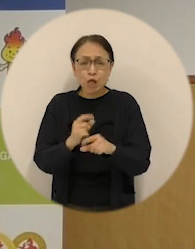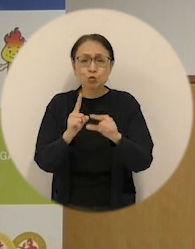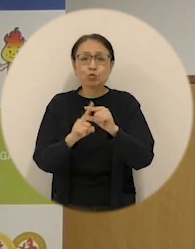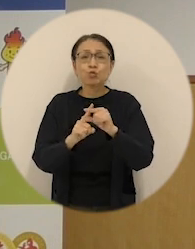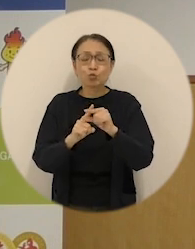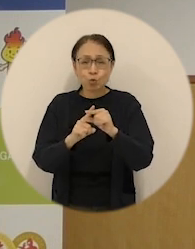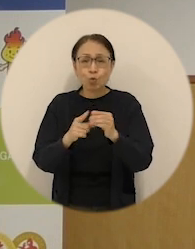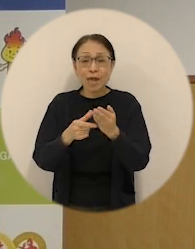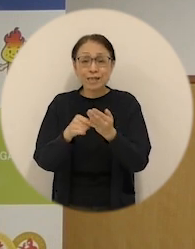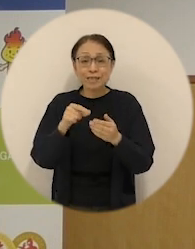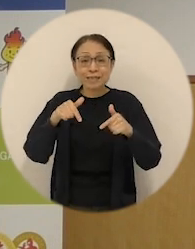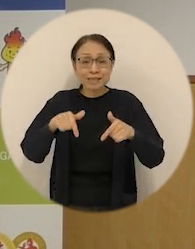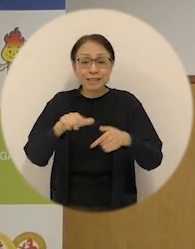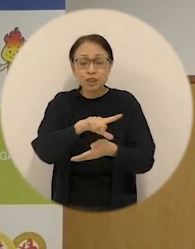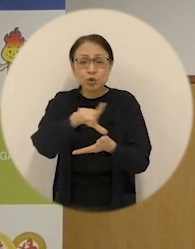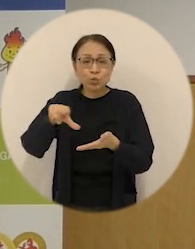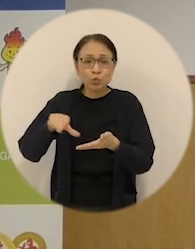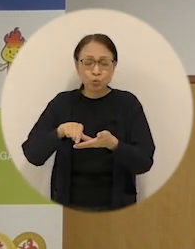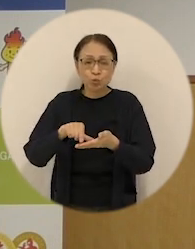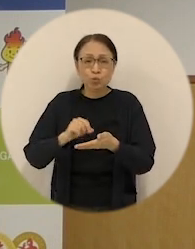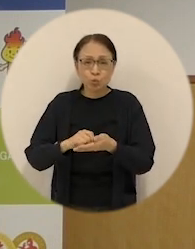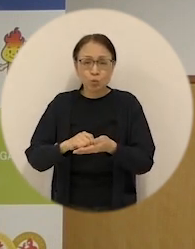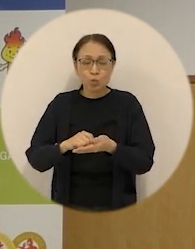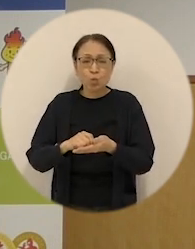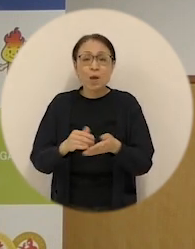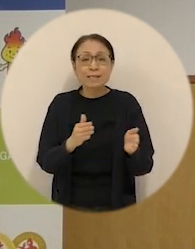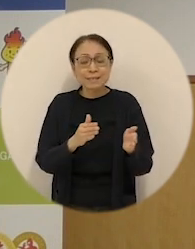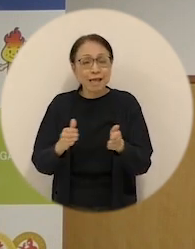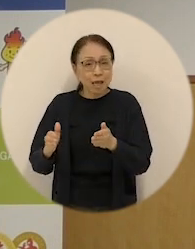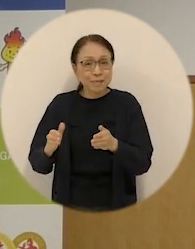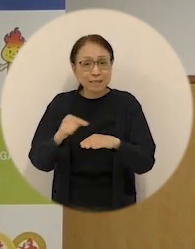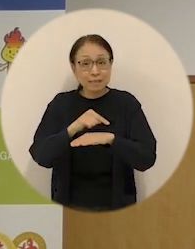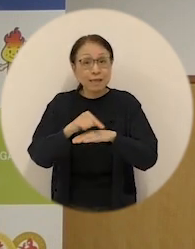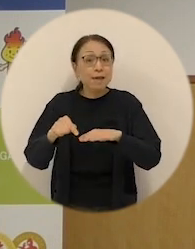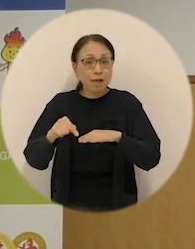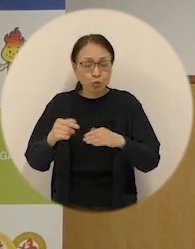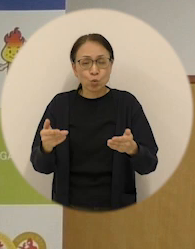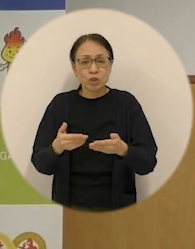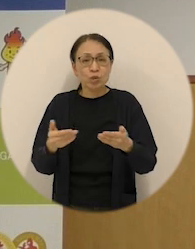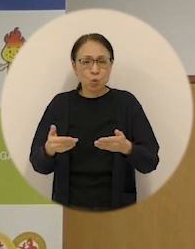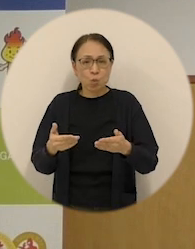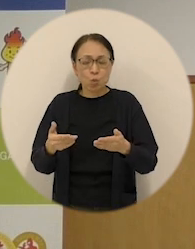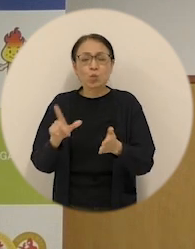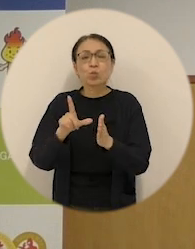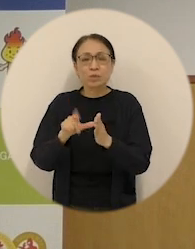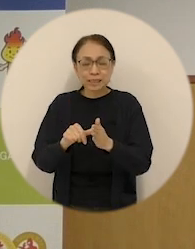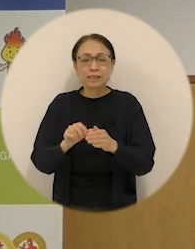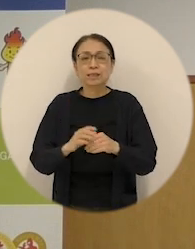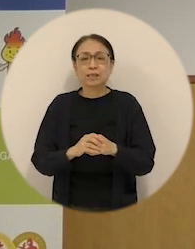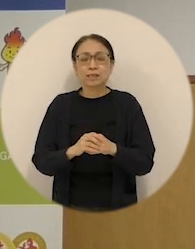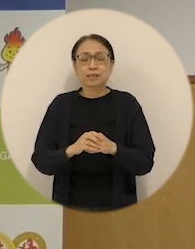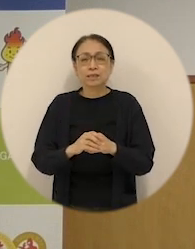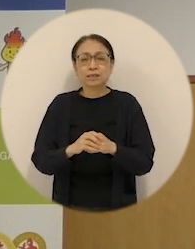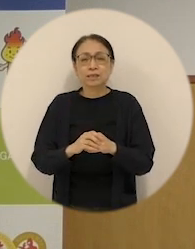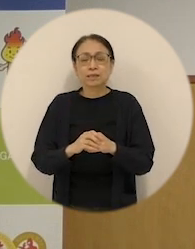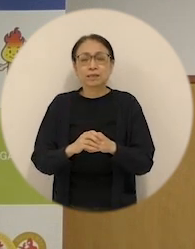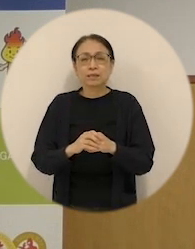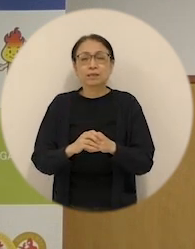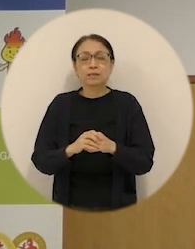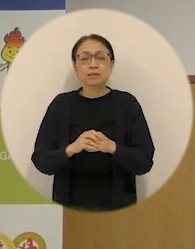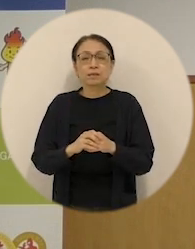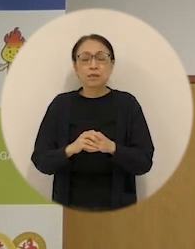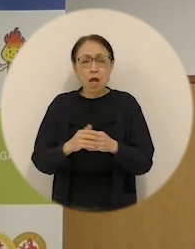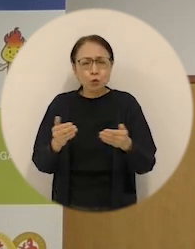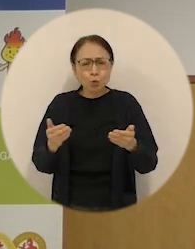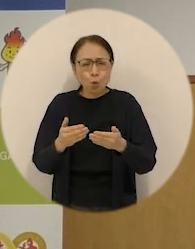賀川駅西地区都市再生整備計画事業に伴い、本業務の内